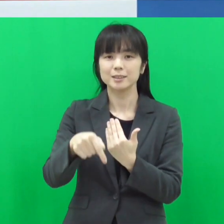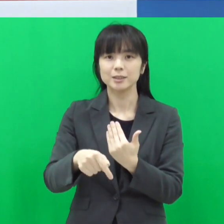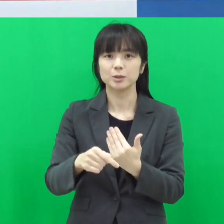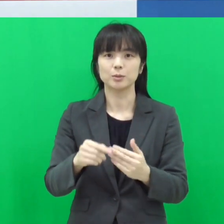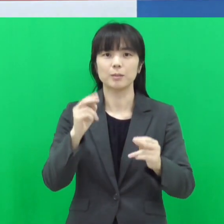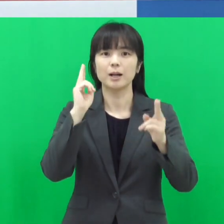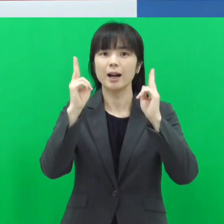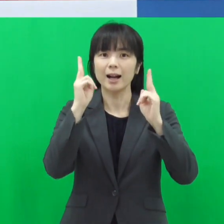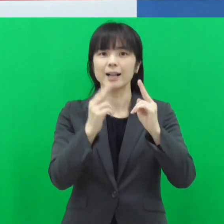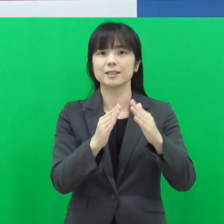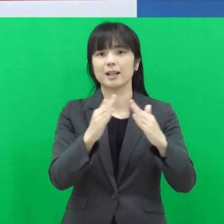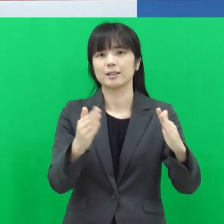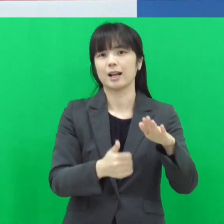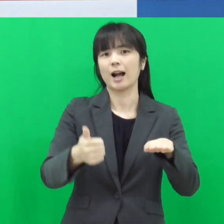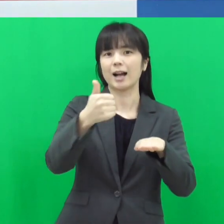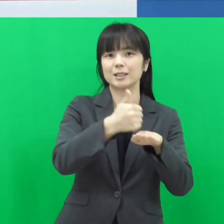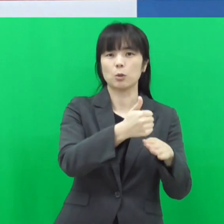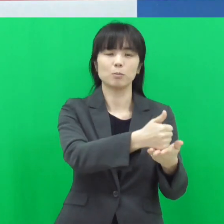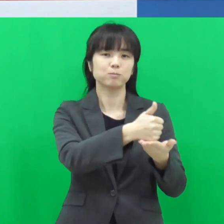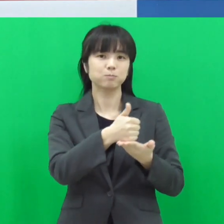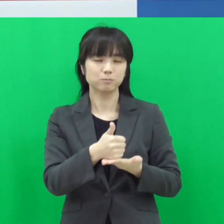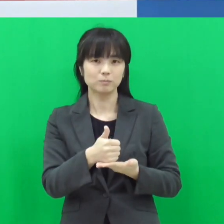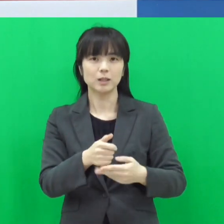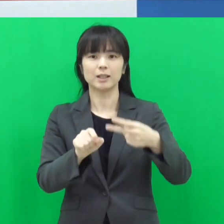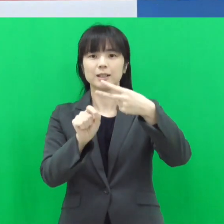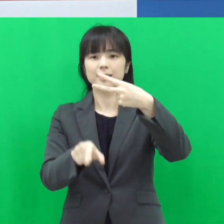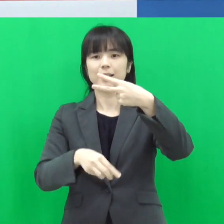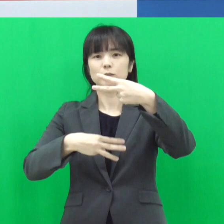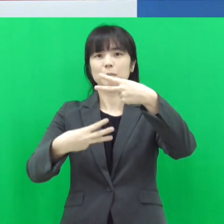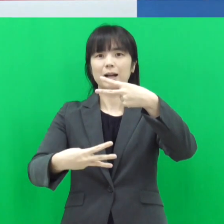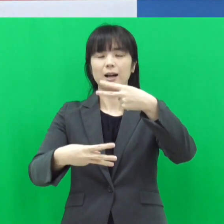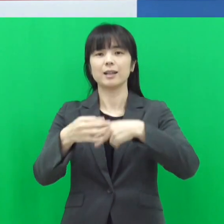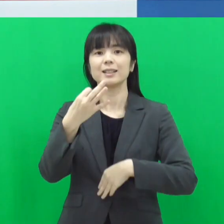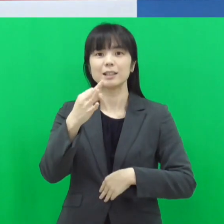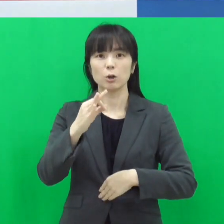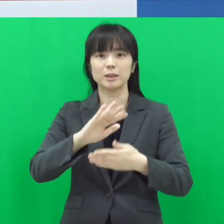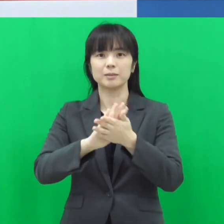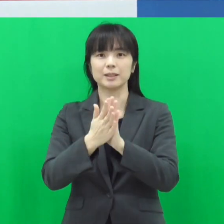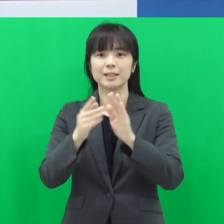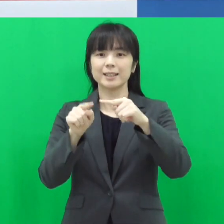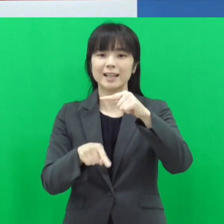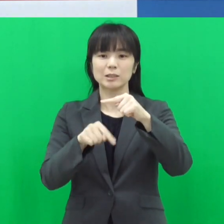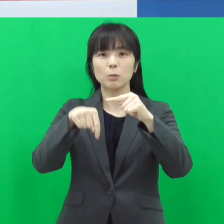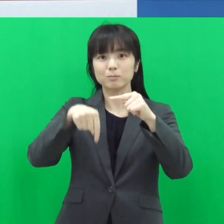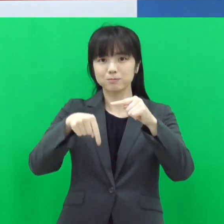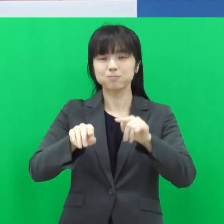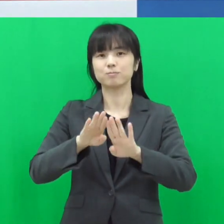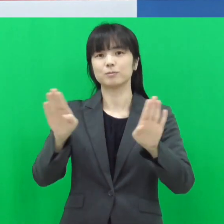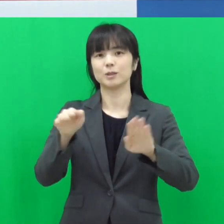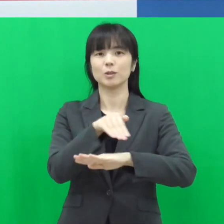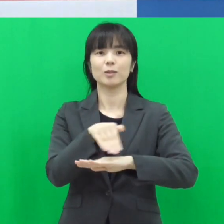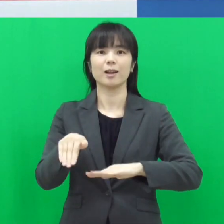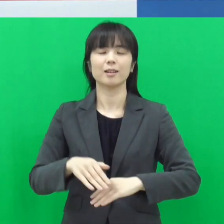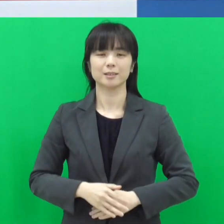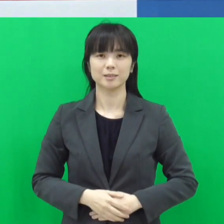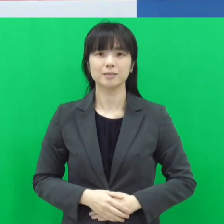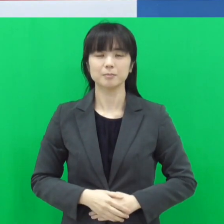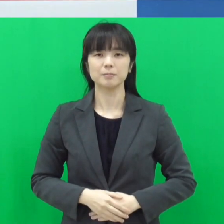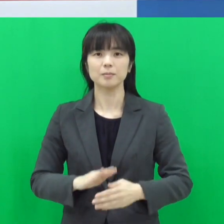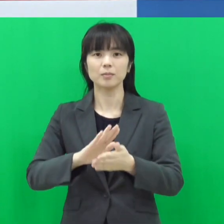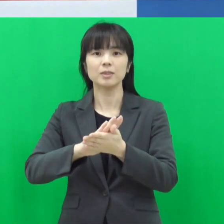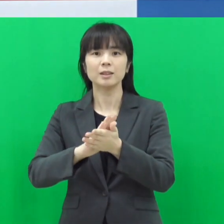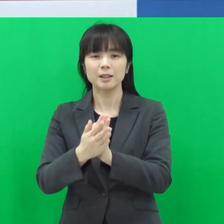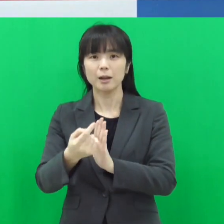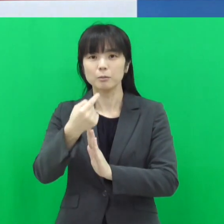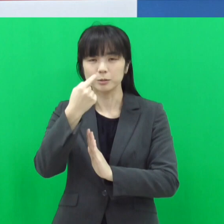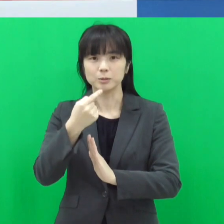田会長がご出席のもと、今週の金曜日2月3日に県庁において執り行います。県といたしましては、